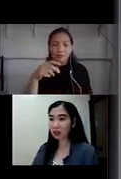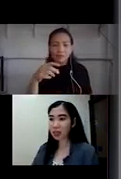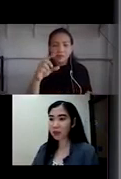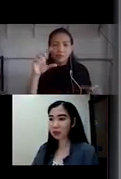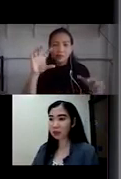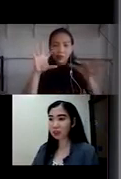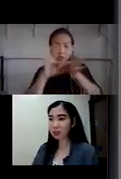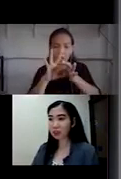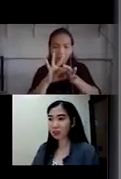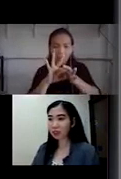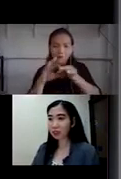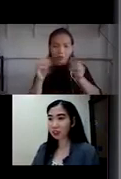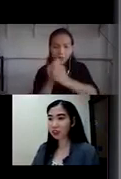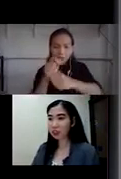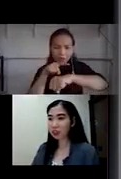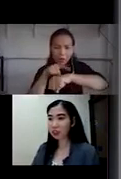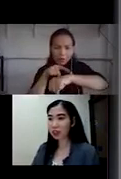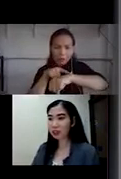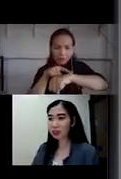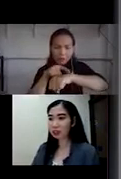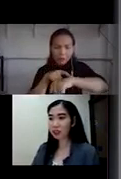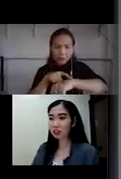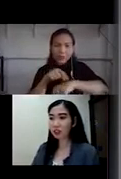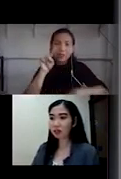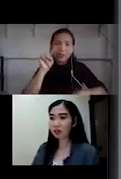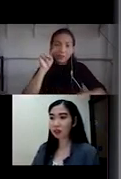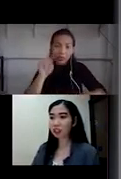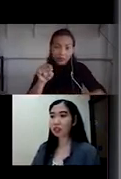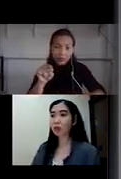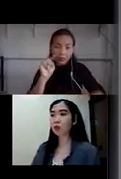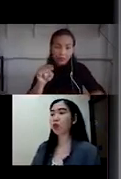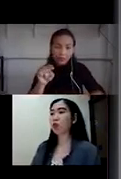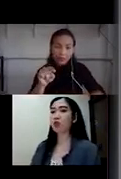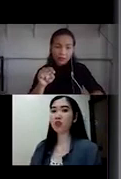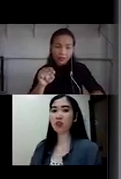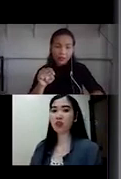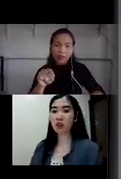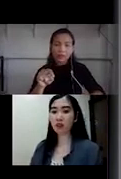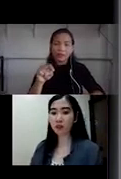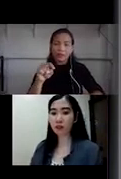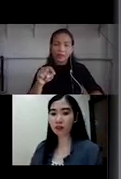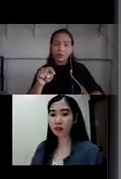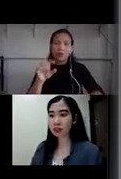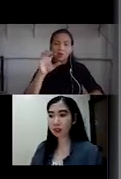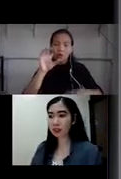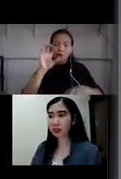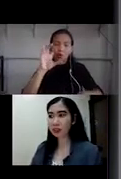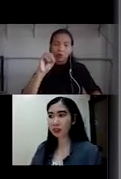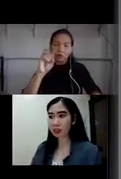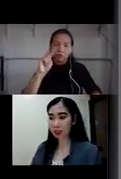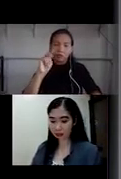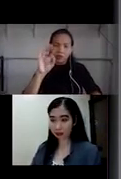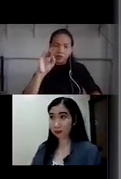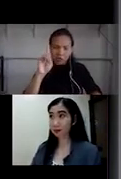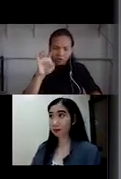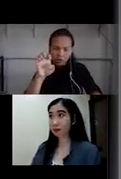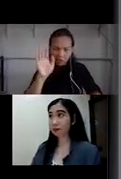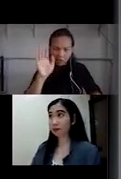with time. Click nyo lang siya, turn confidential mode on or off.